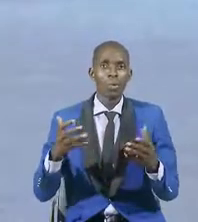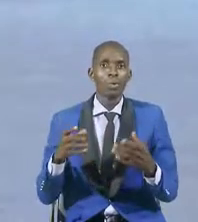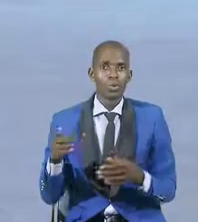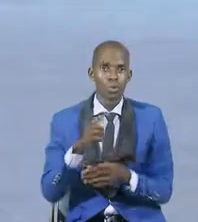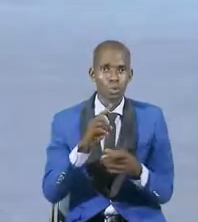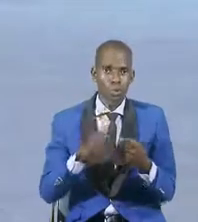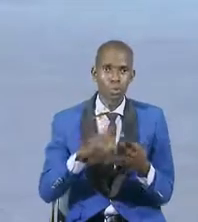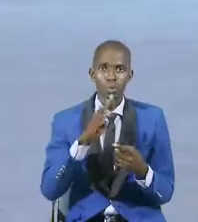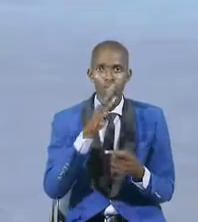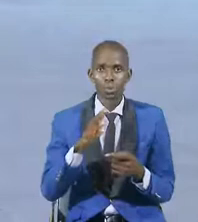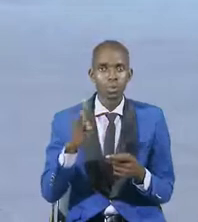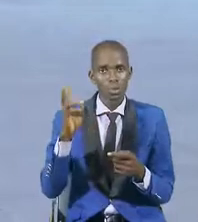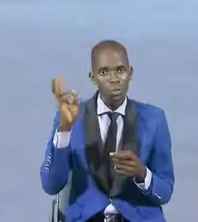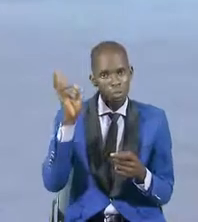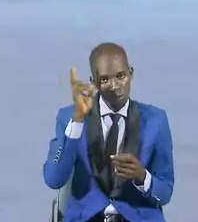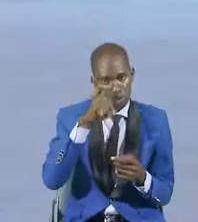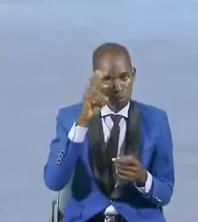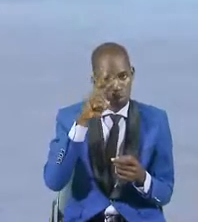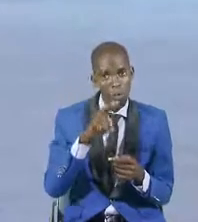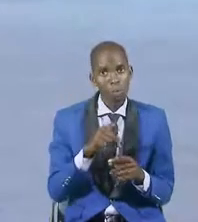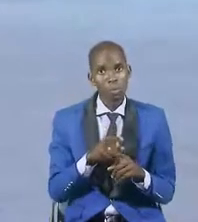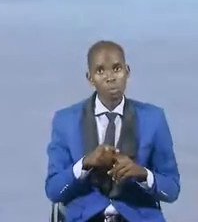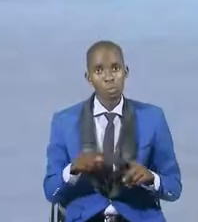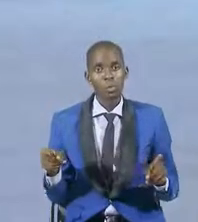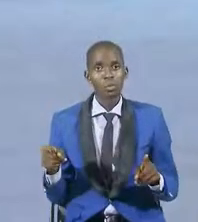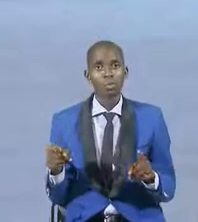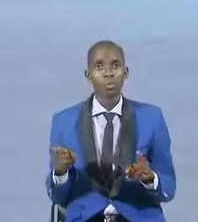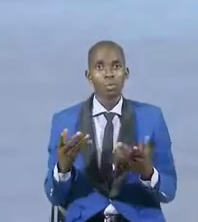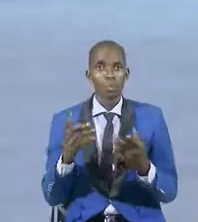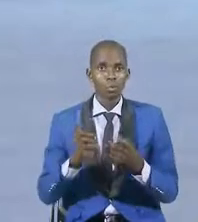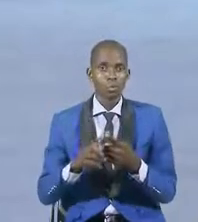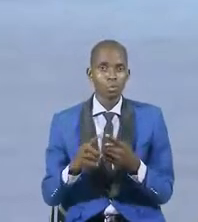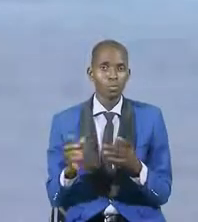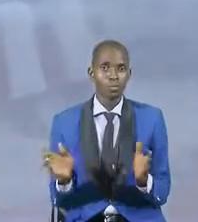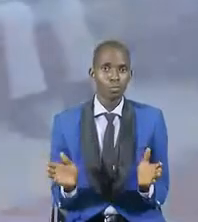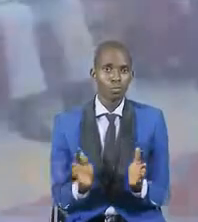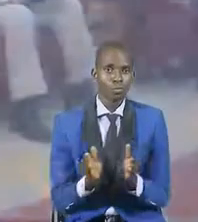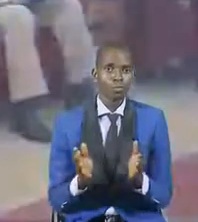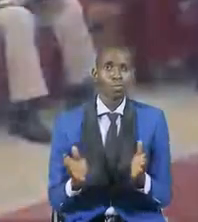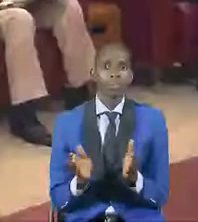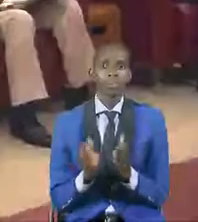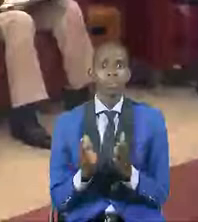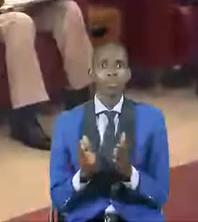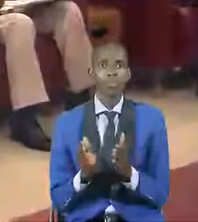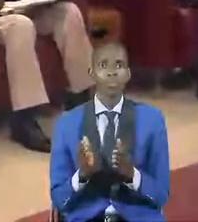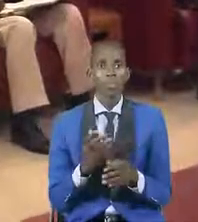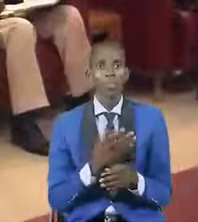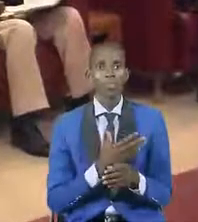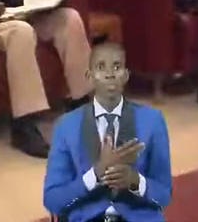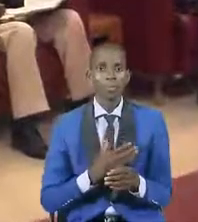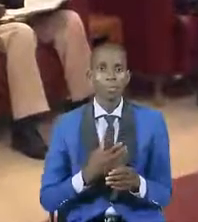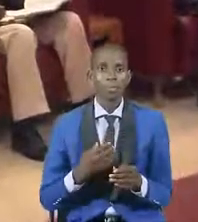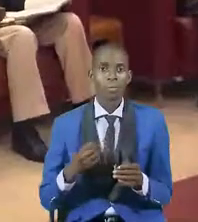spirituels. Et tout d'abord, il faut l'illumination et puis notre foi pour aborder